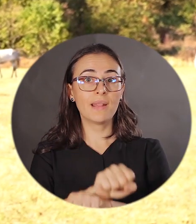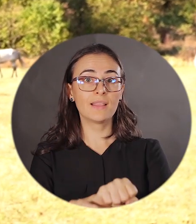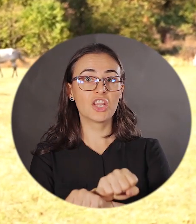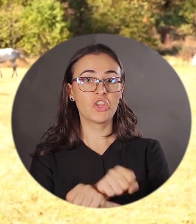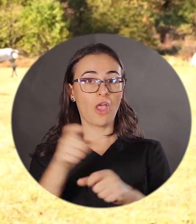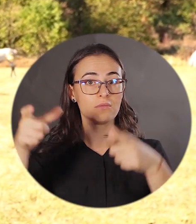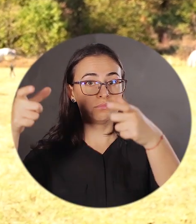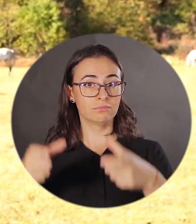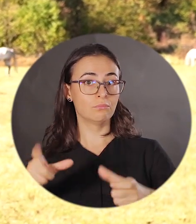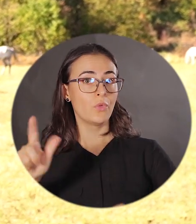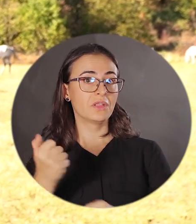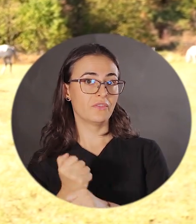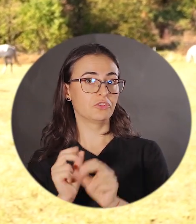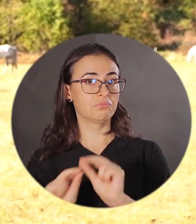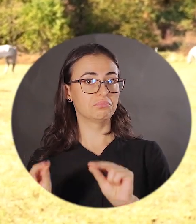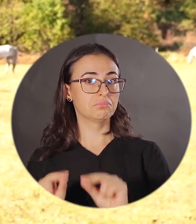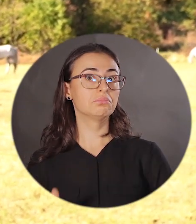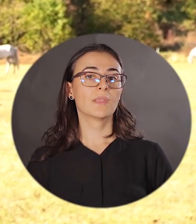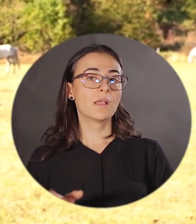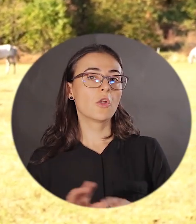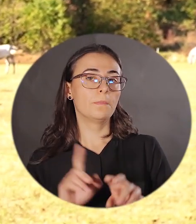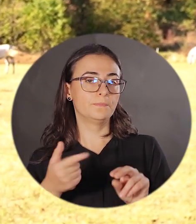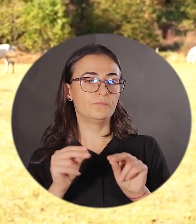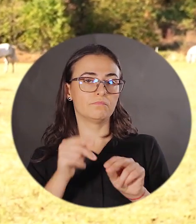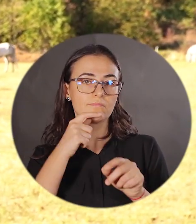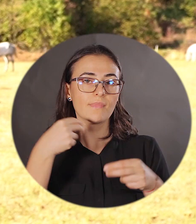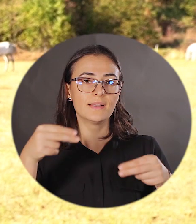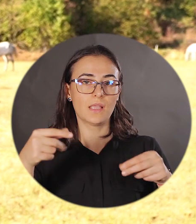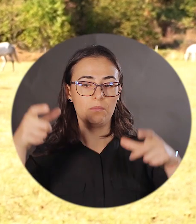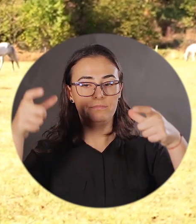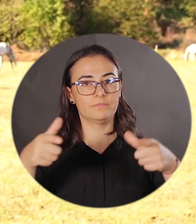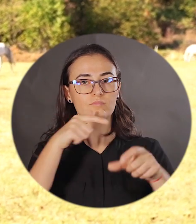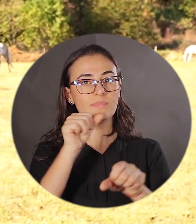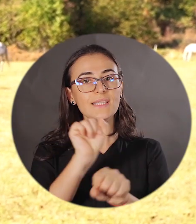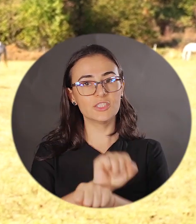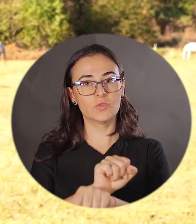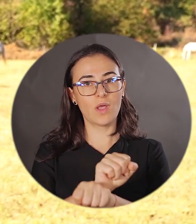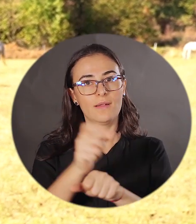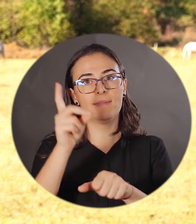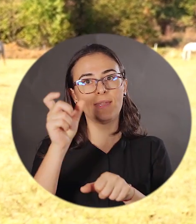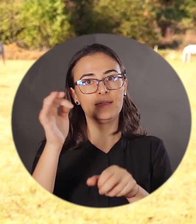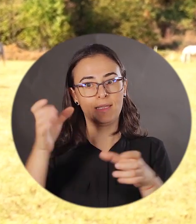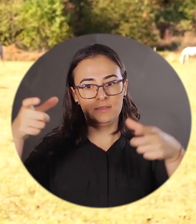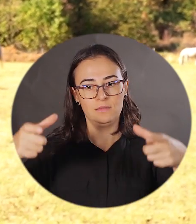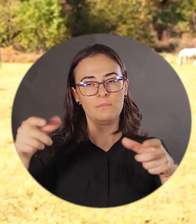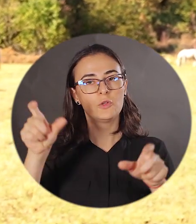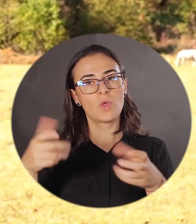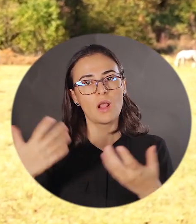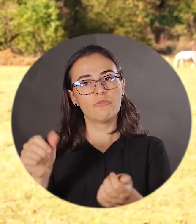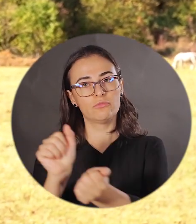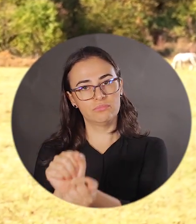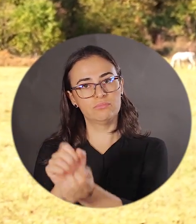pentru penitenciare, un loc de deținere, cum ar fi să învățăm acolo pe câțiva dintre ei